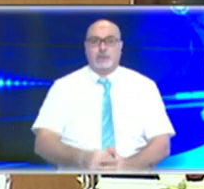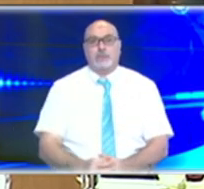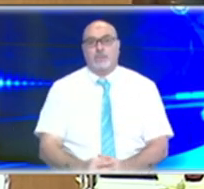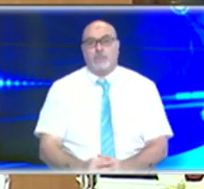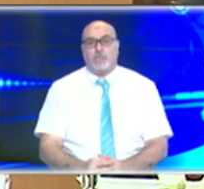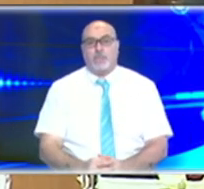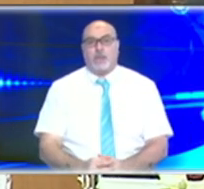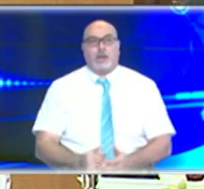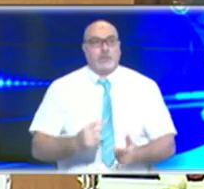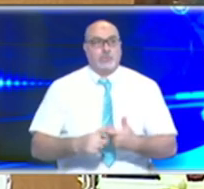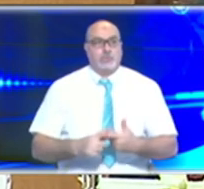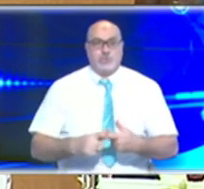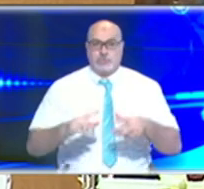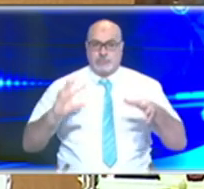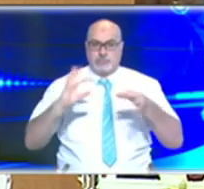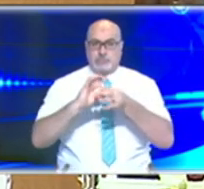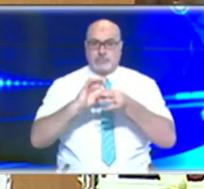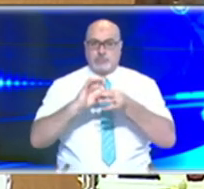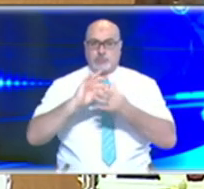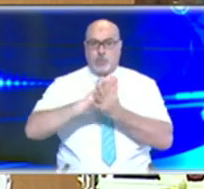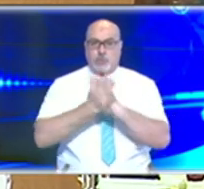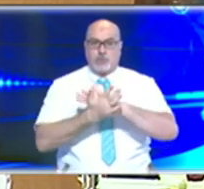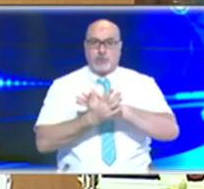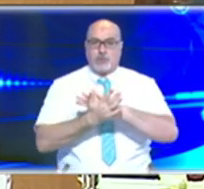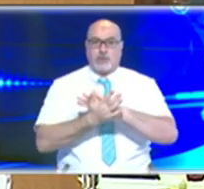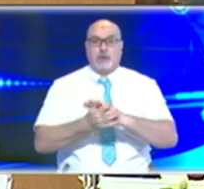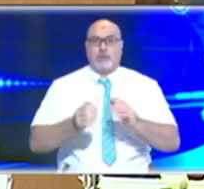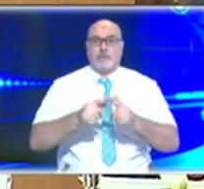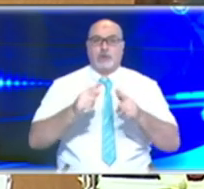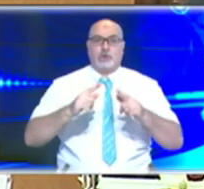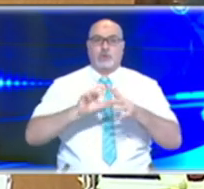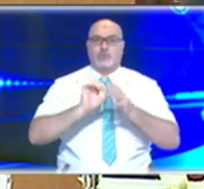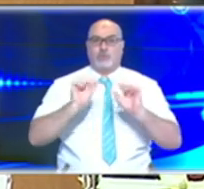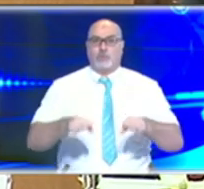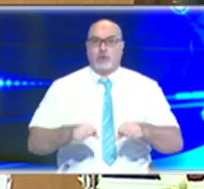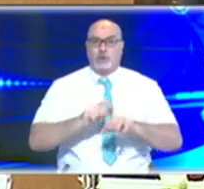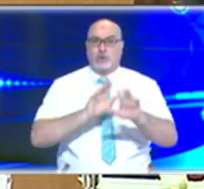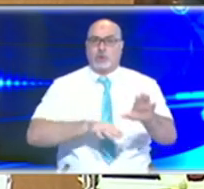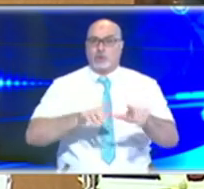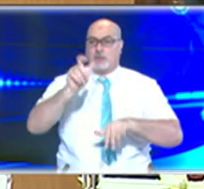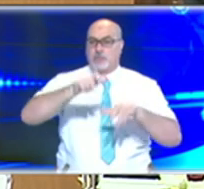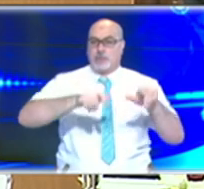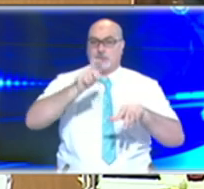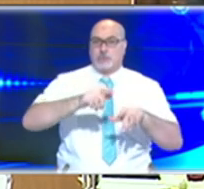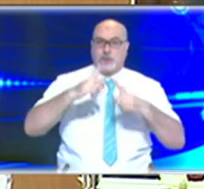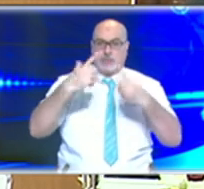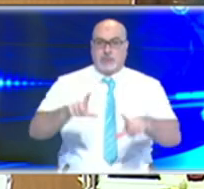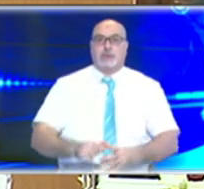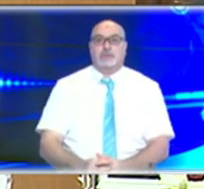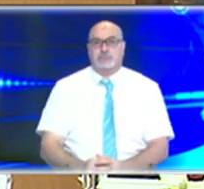ويسمح بالانسجام والتكامل بين السلطات ويحمي حقوق المواطن وحريته.